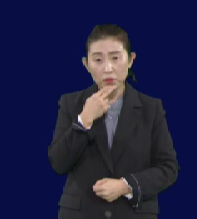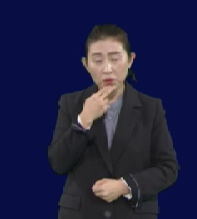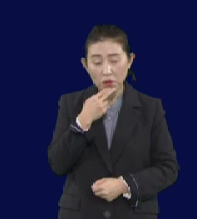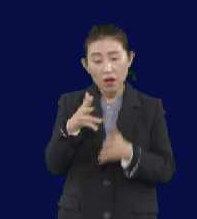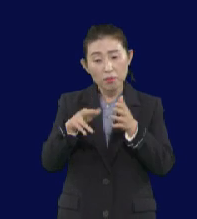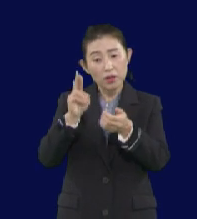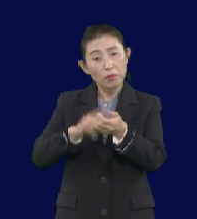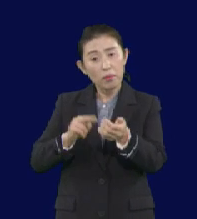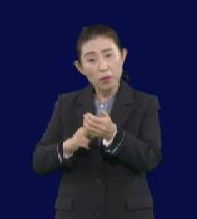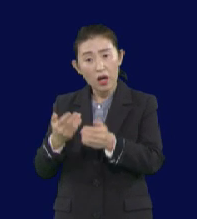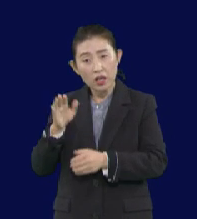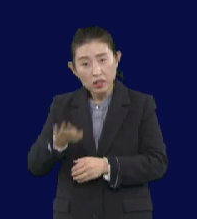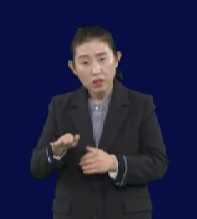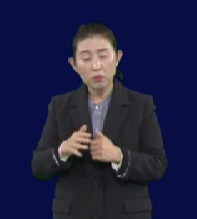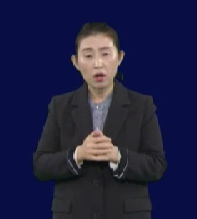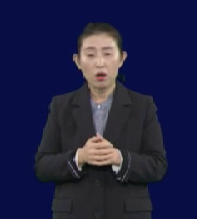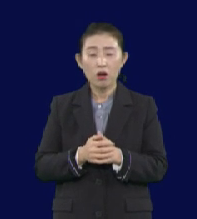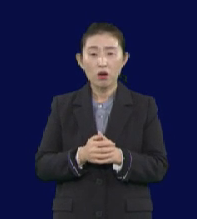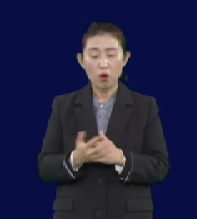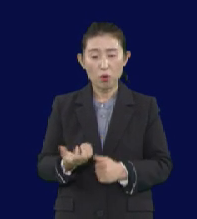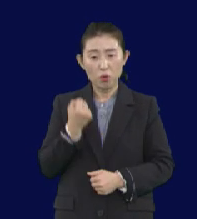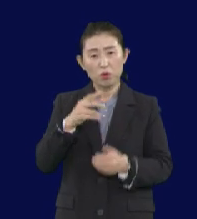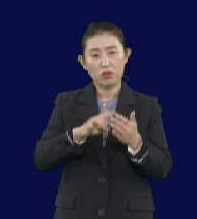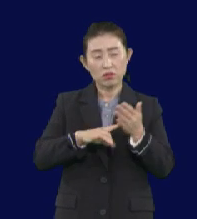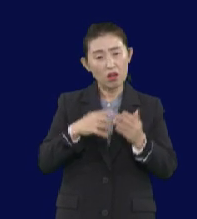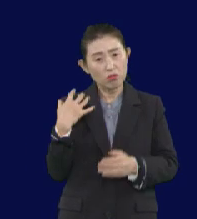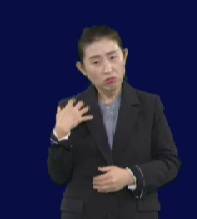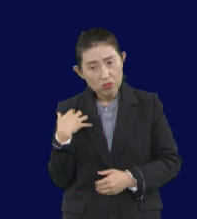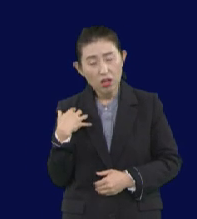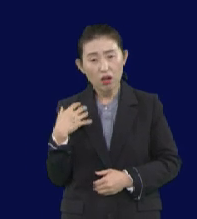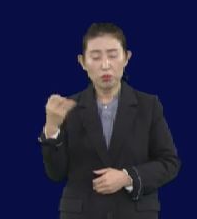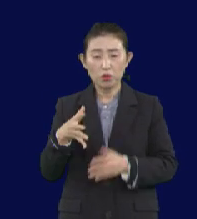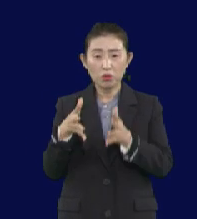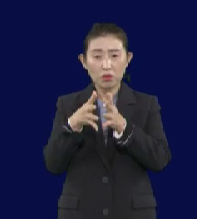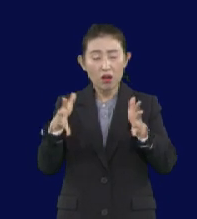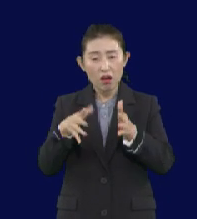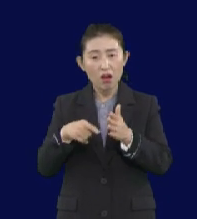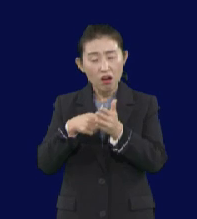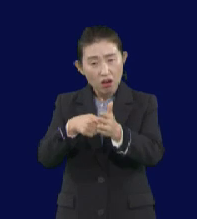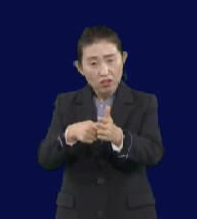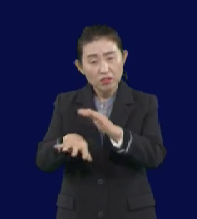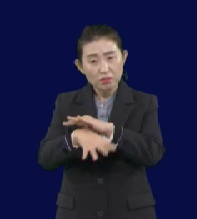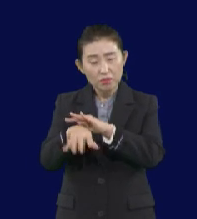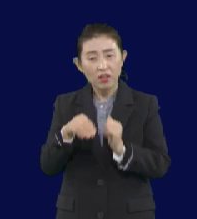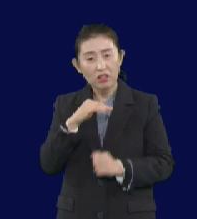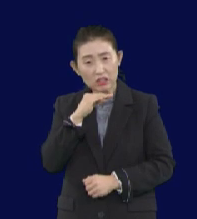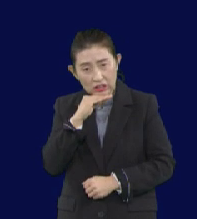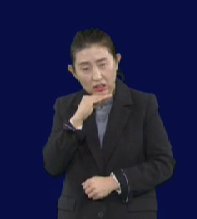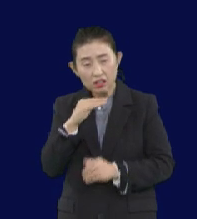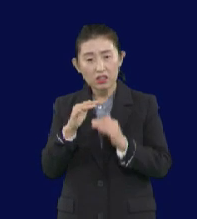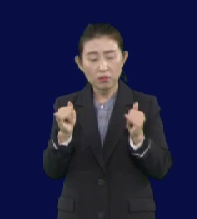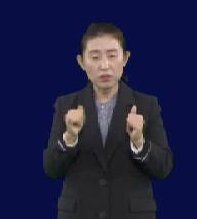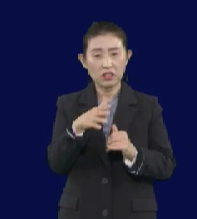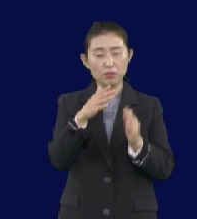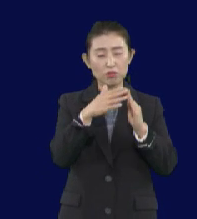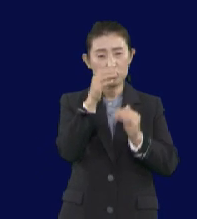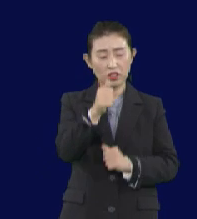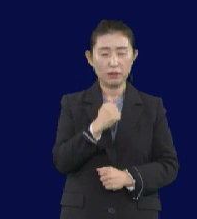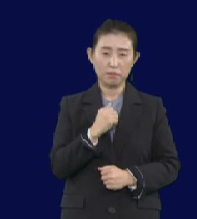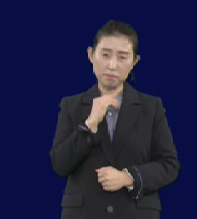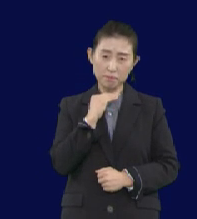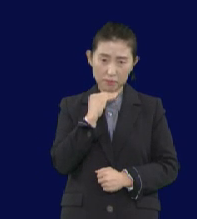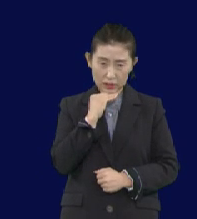매물이 늘어도 공시가 인상에 따른 보유세 부담, 청약 대기 수요 증가 등으로 집주인들이 버티기를